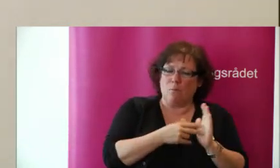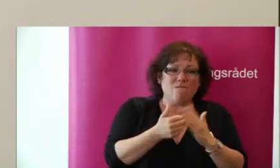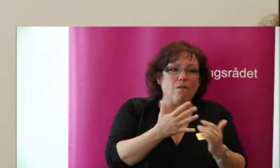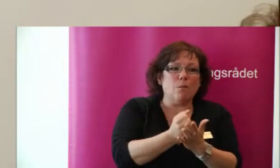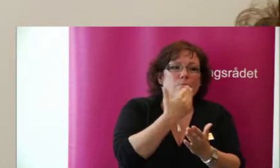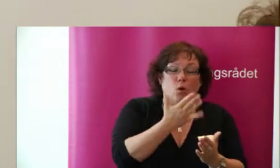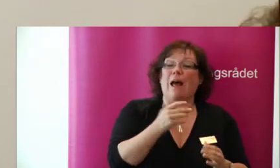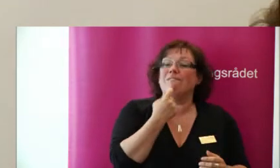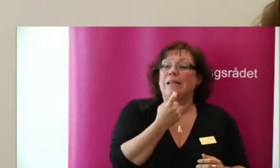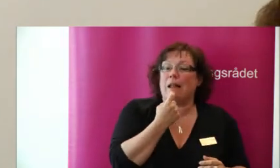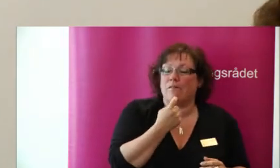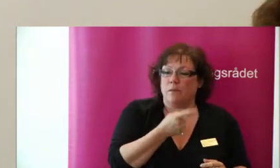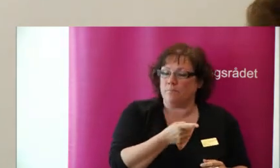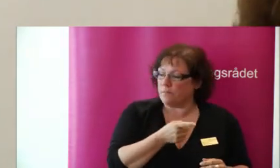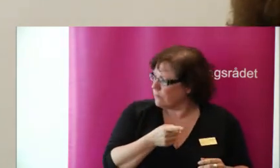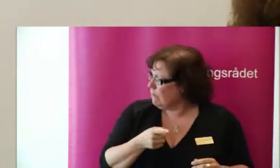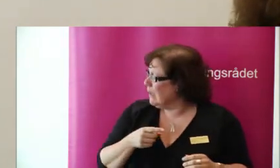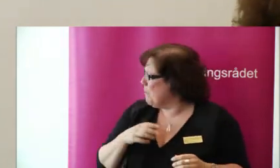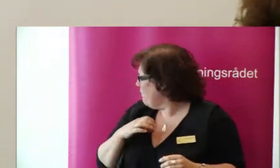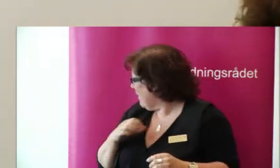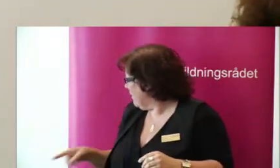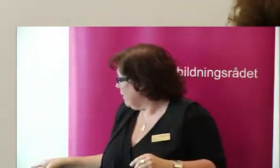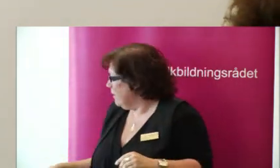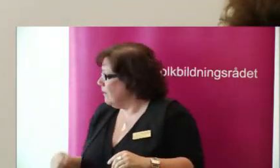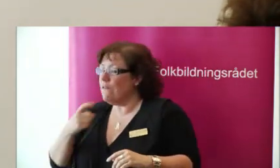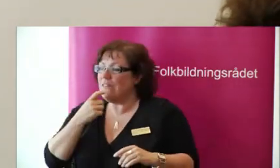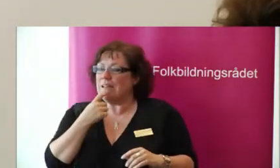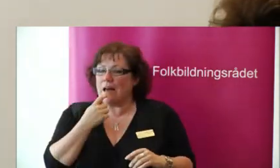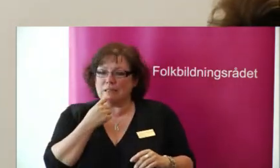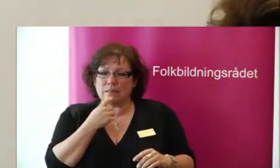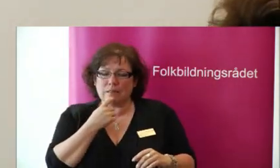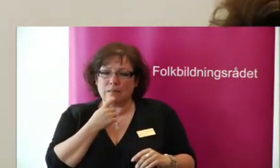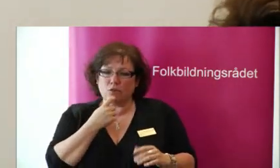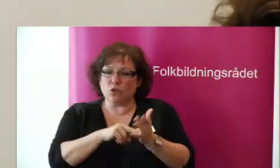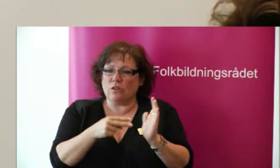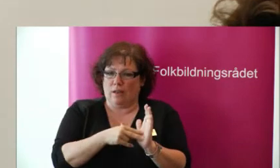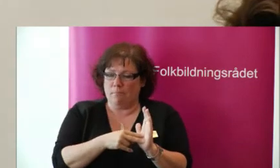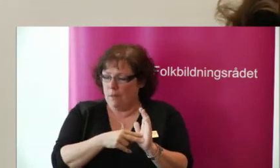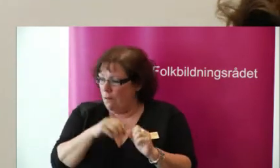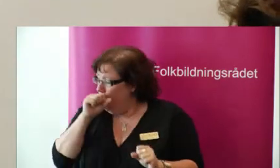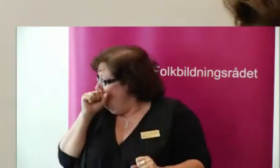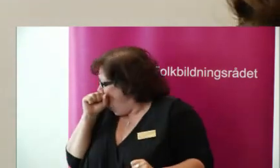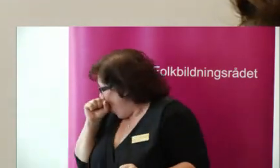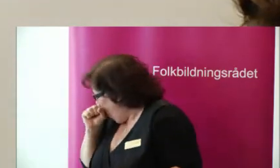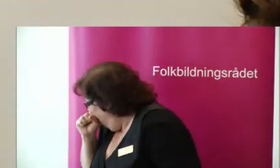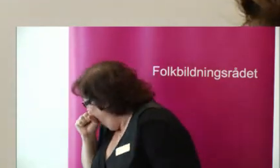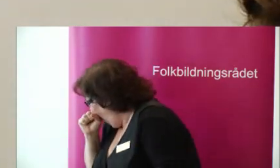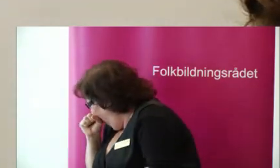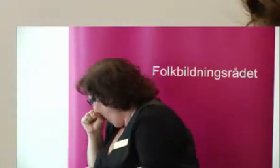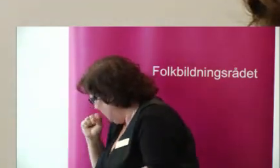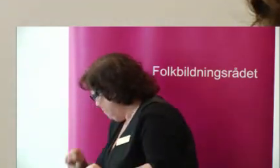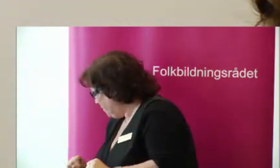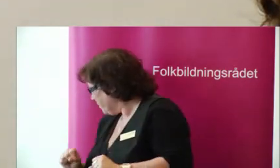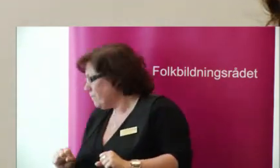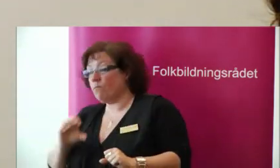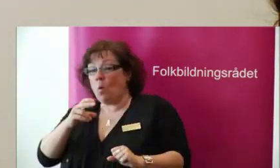är Finland. Finlands skolresultat. Och pratar man med en finsk lärare eller en finsk skolledare, vet ni vad